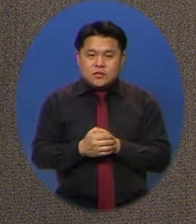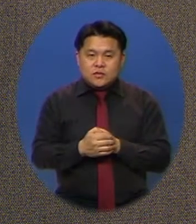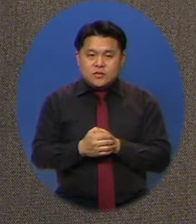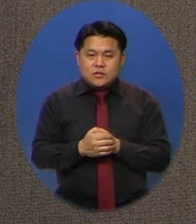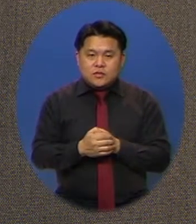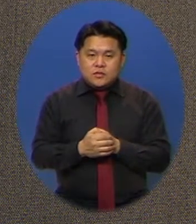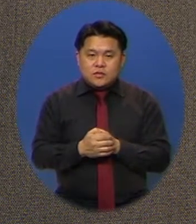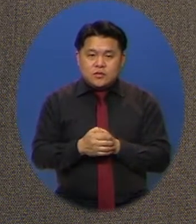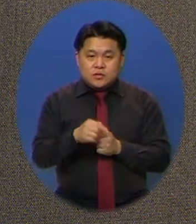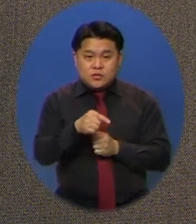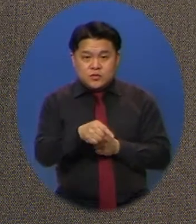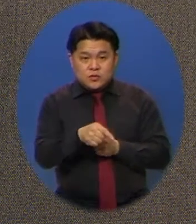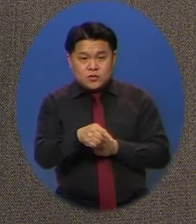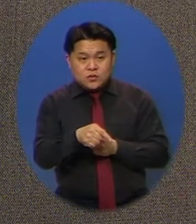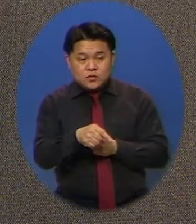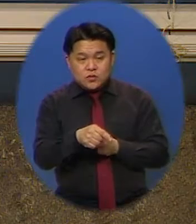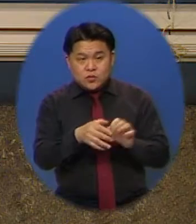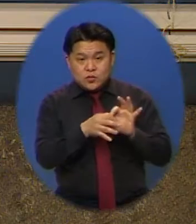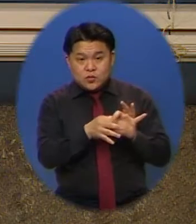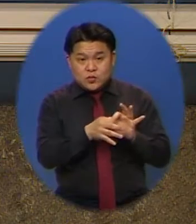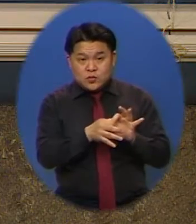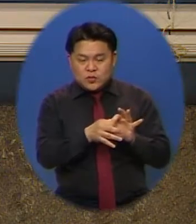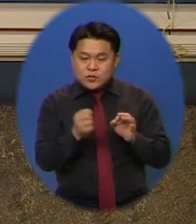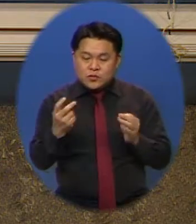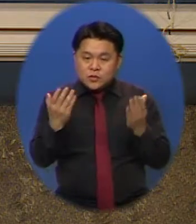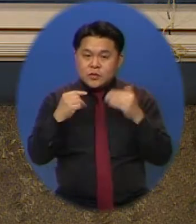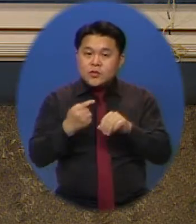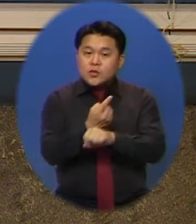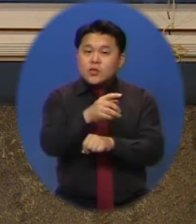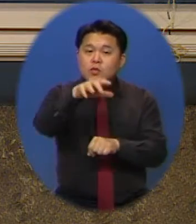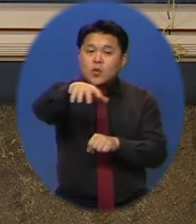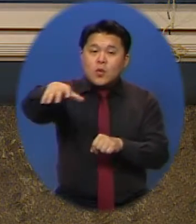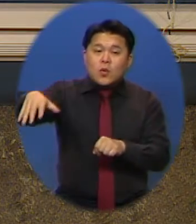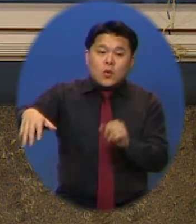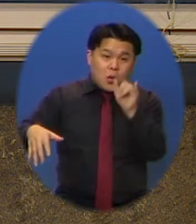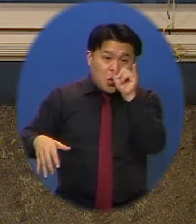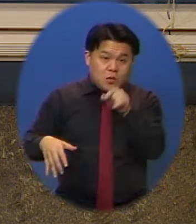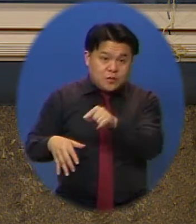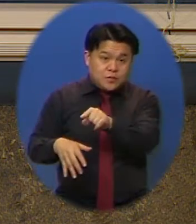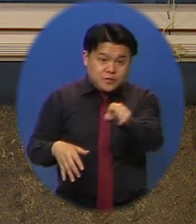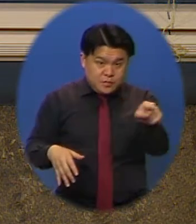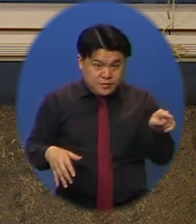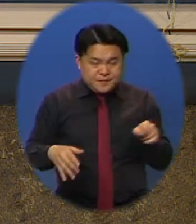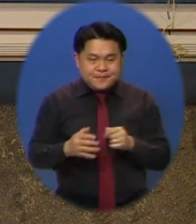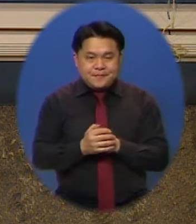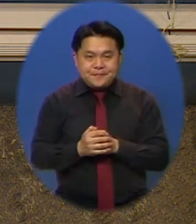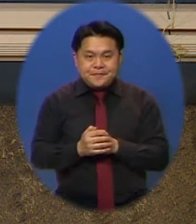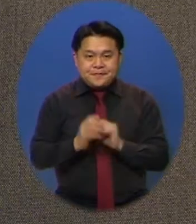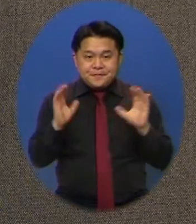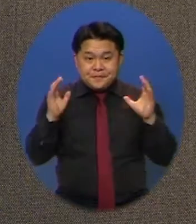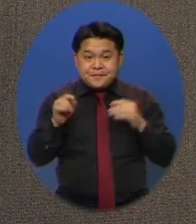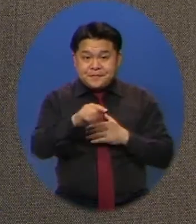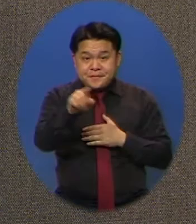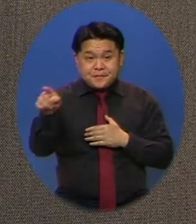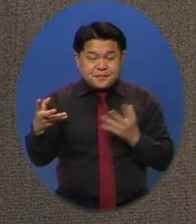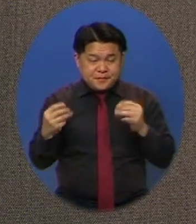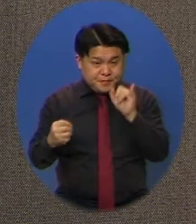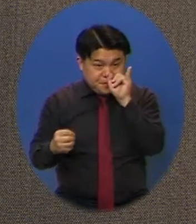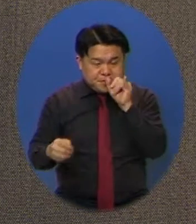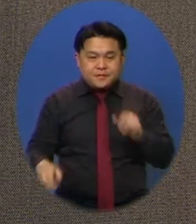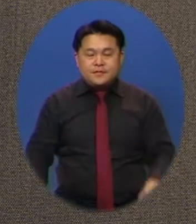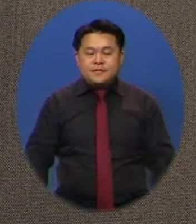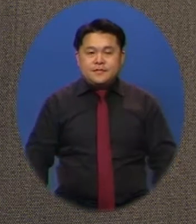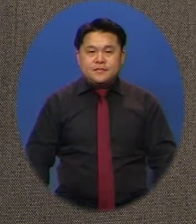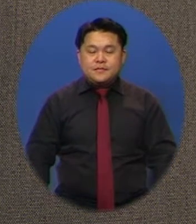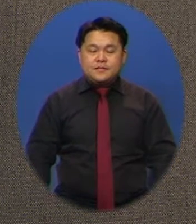이런 학생에 대해서도 그리고 학교 밖에 있는 우리 청소년들이 있습니다.